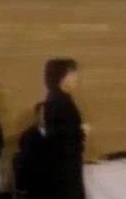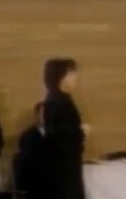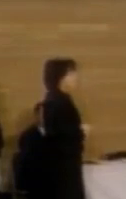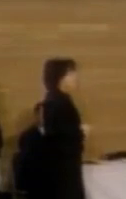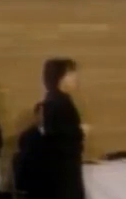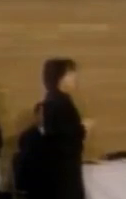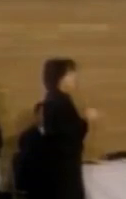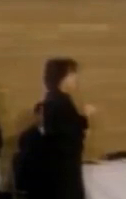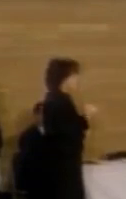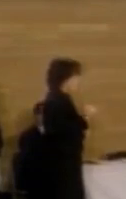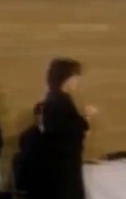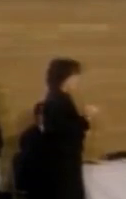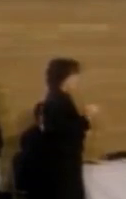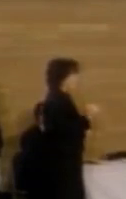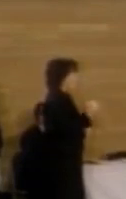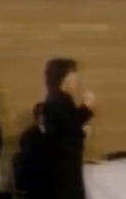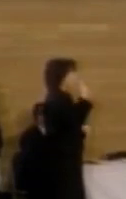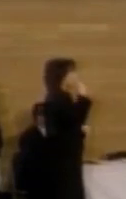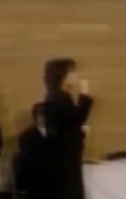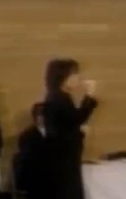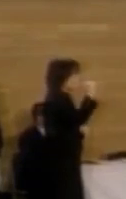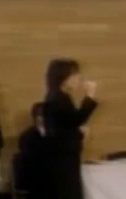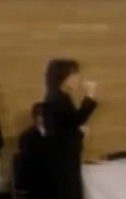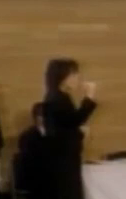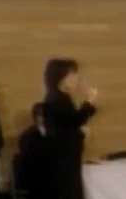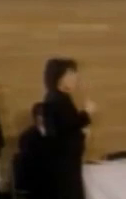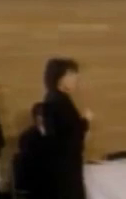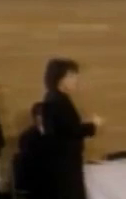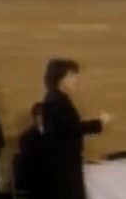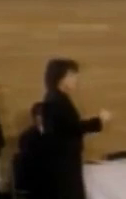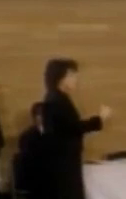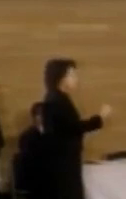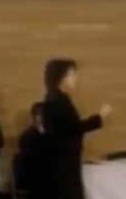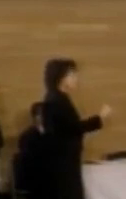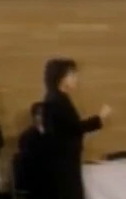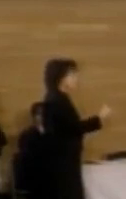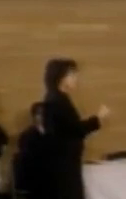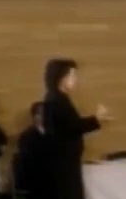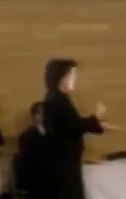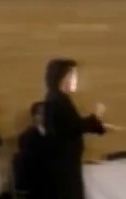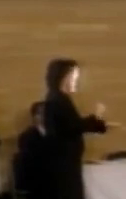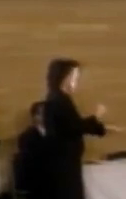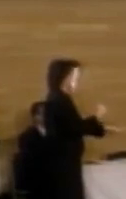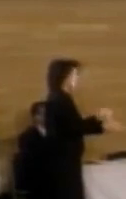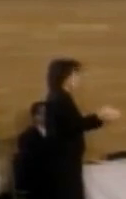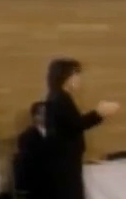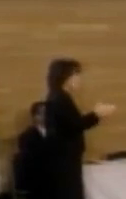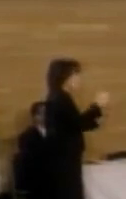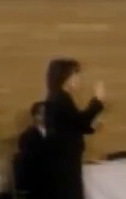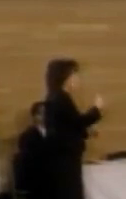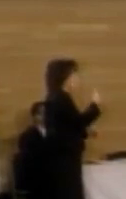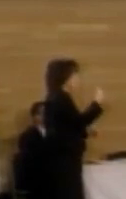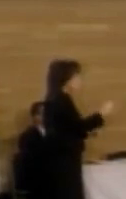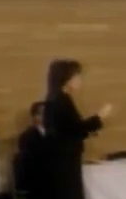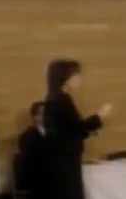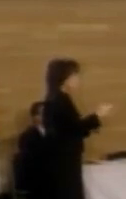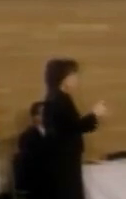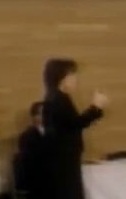妻と母、息子夫婦、そして孫の6人で暮らしてい